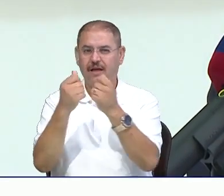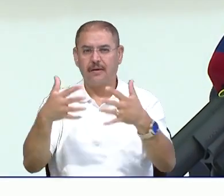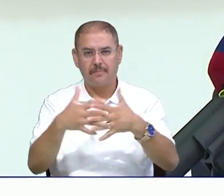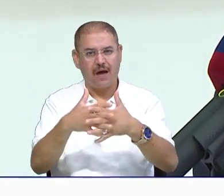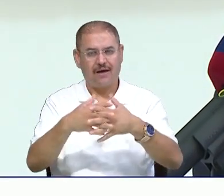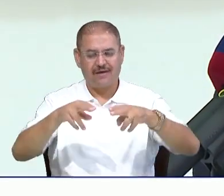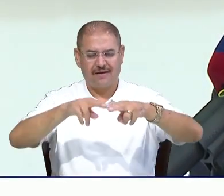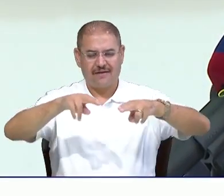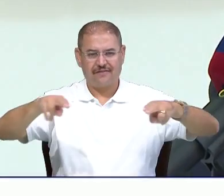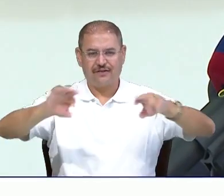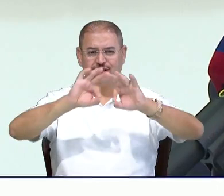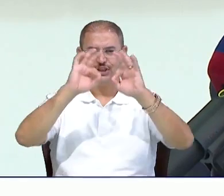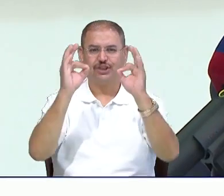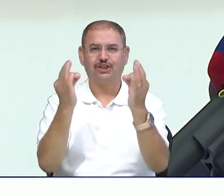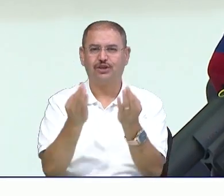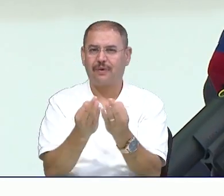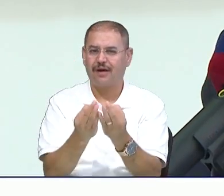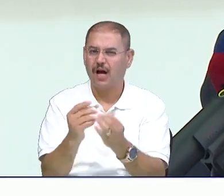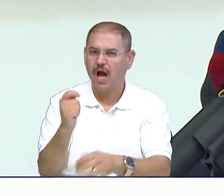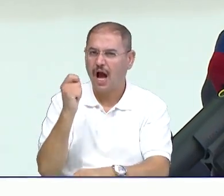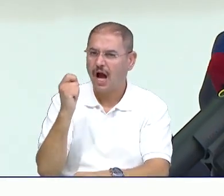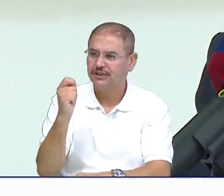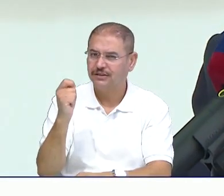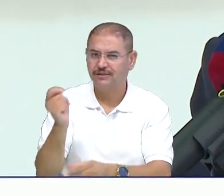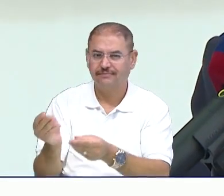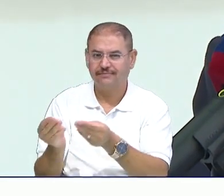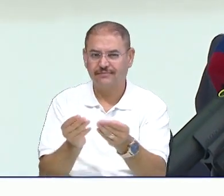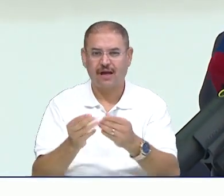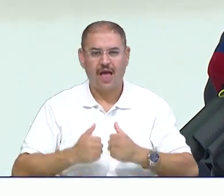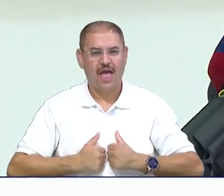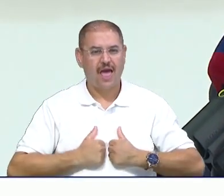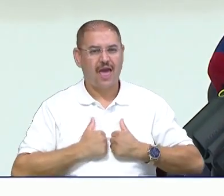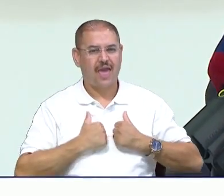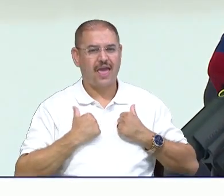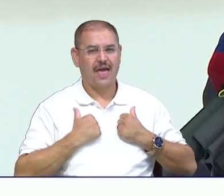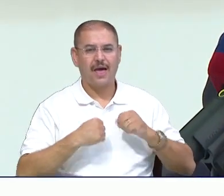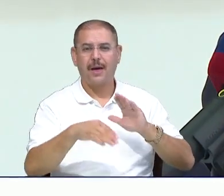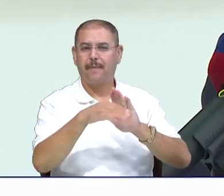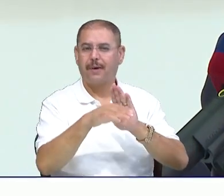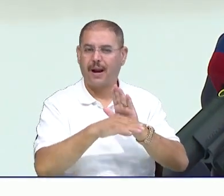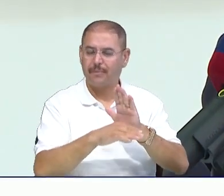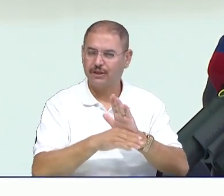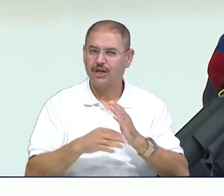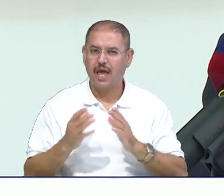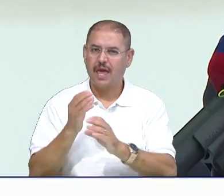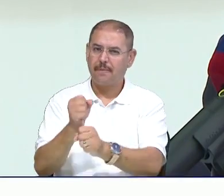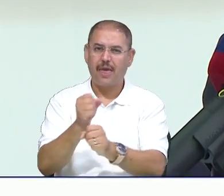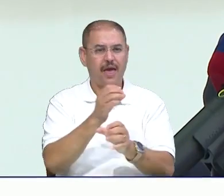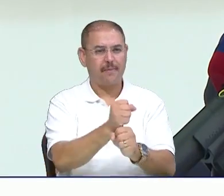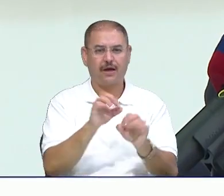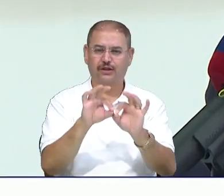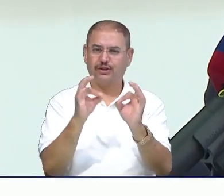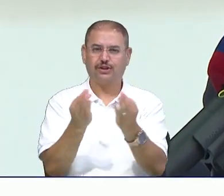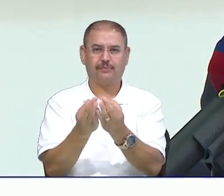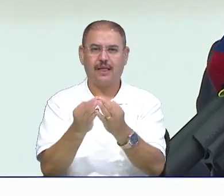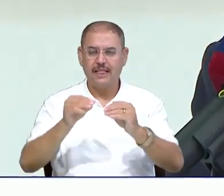الاجتماعية لتحسين جودة الحياة وتوفير برامج الحماية الاجتماعية من تعليم